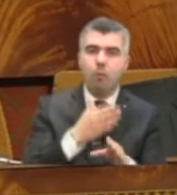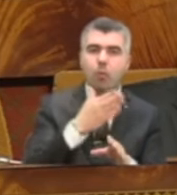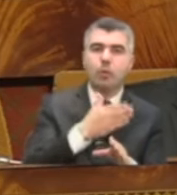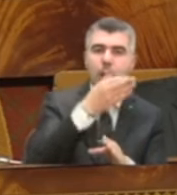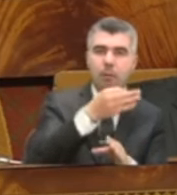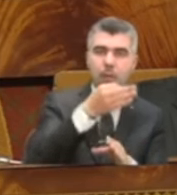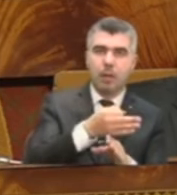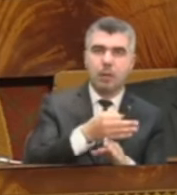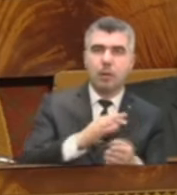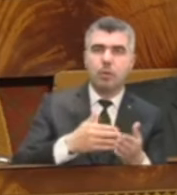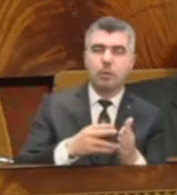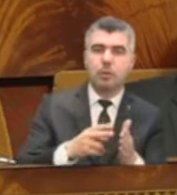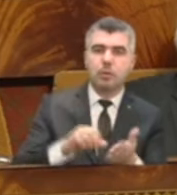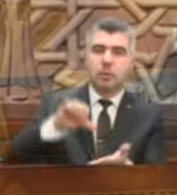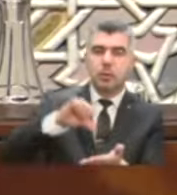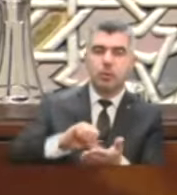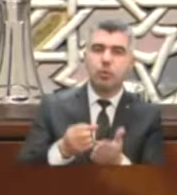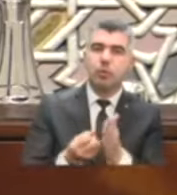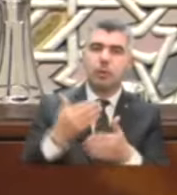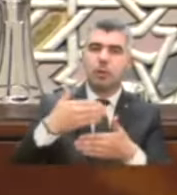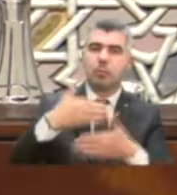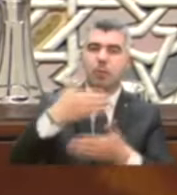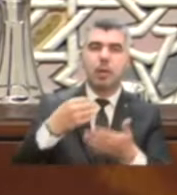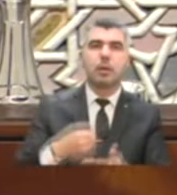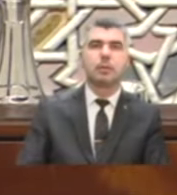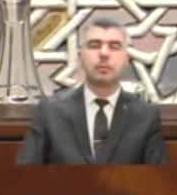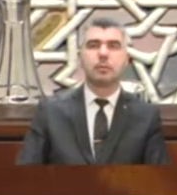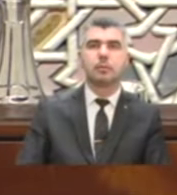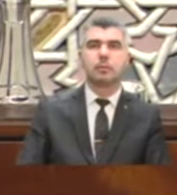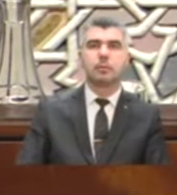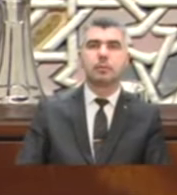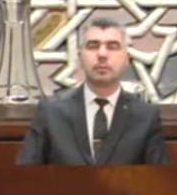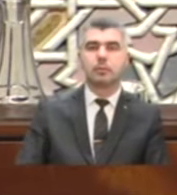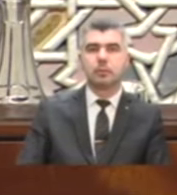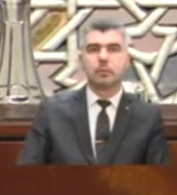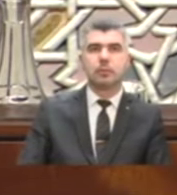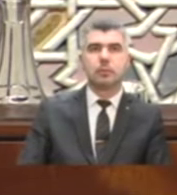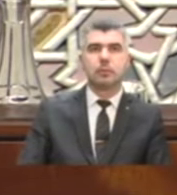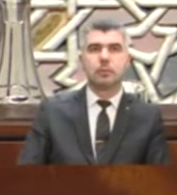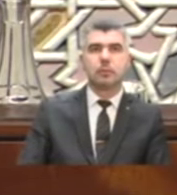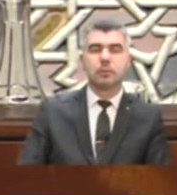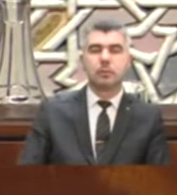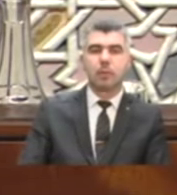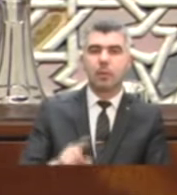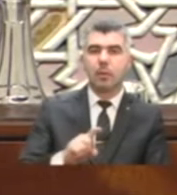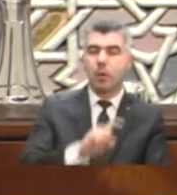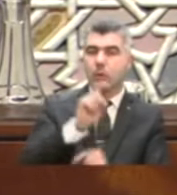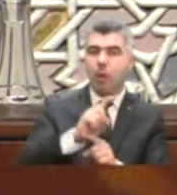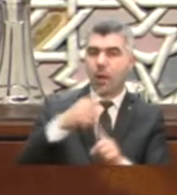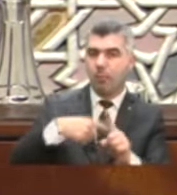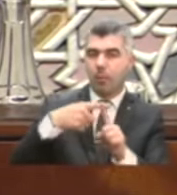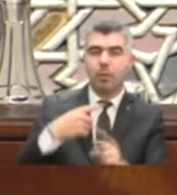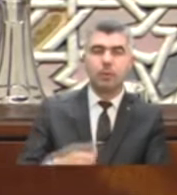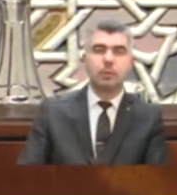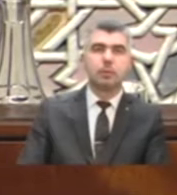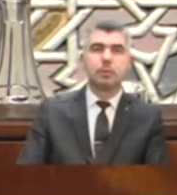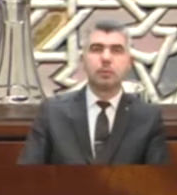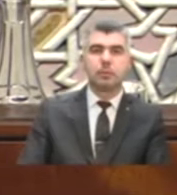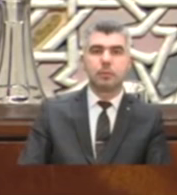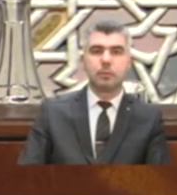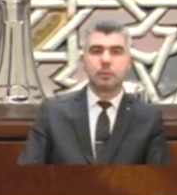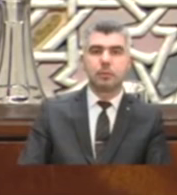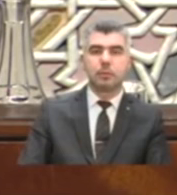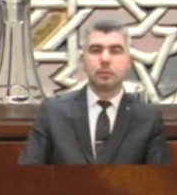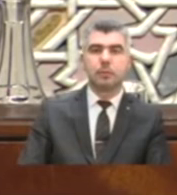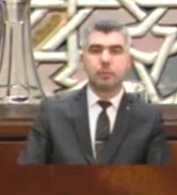غادي تكون محطة من شكرا سي بايزيد. شكرا سيد نائب. هل من تعقيبات اضافية في الموضوع؟ تفضل سيد